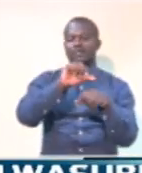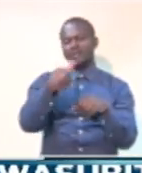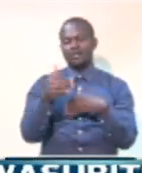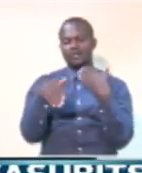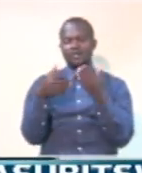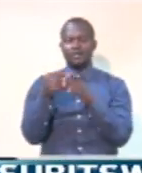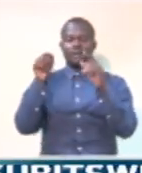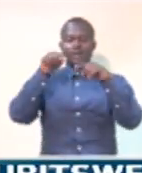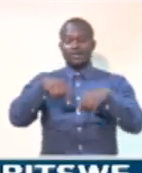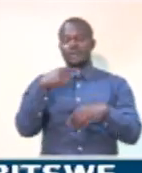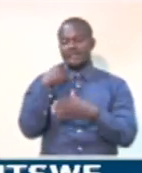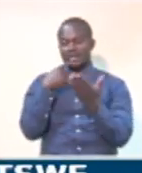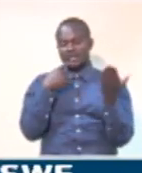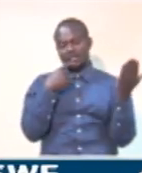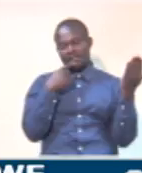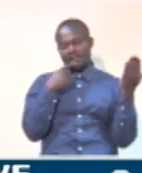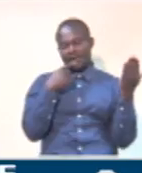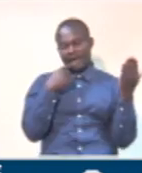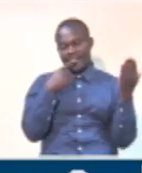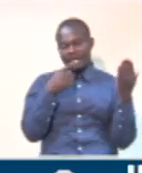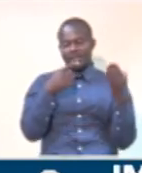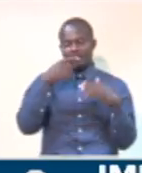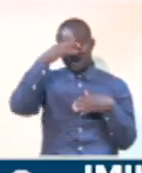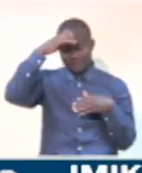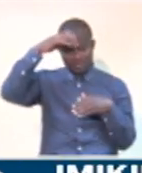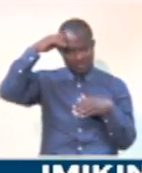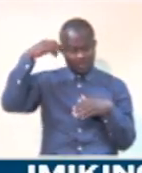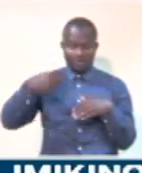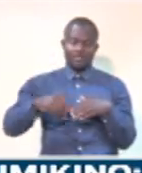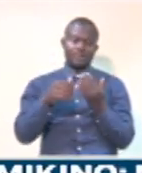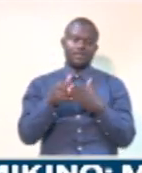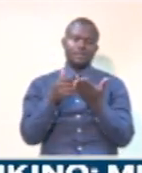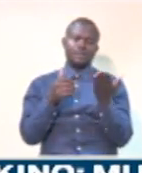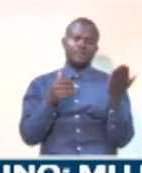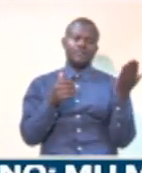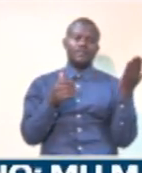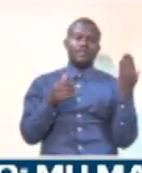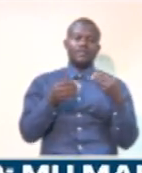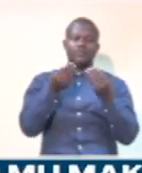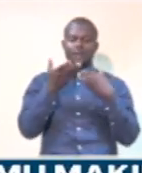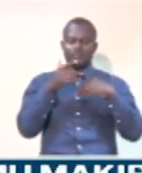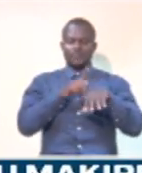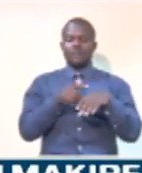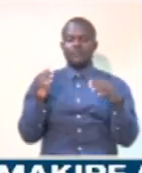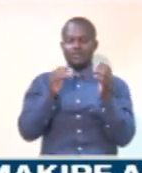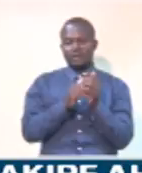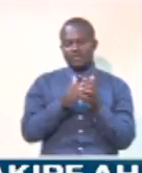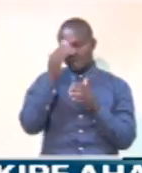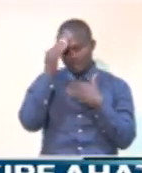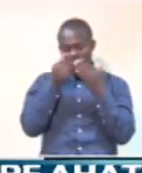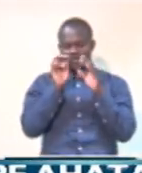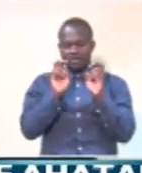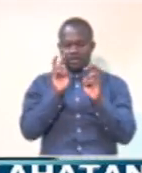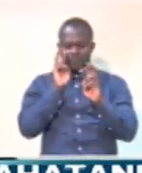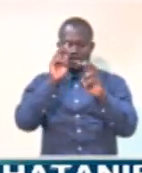bakaza kugira ngo amateka baraga kwisubiramo. Rero icyo yatwaye ni umwanya wo kugira ngo kongere turebe